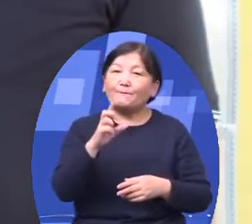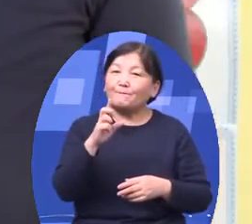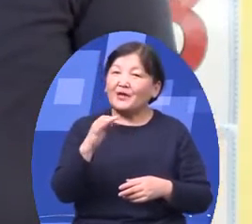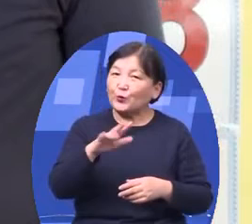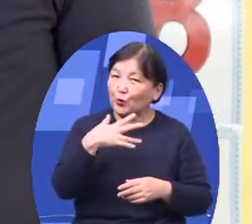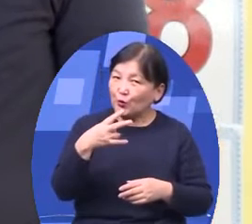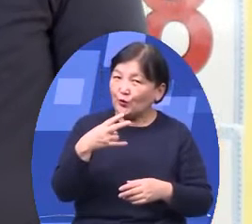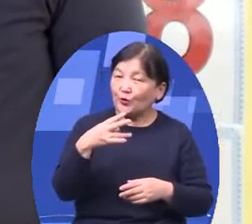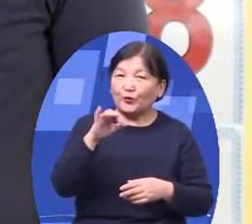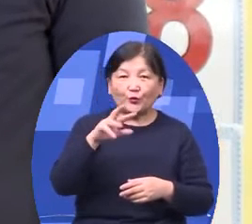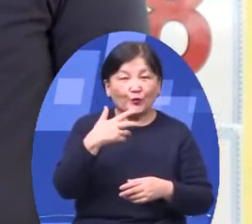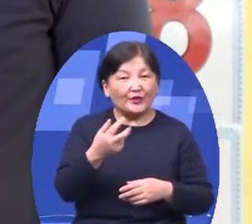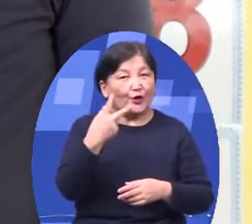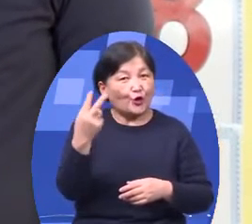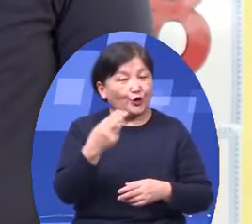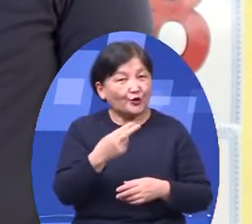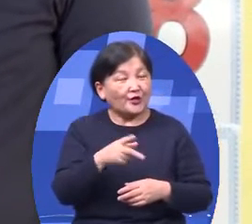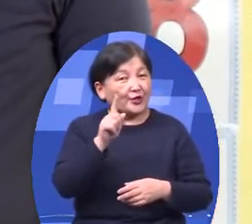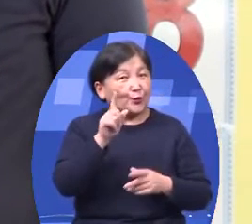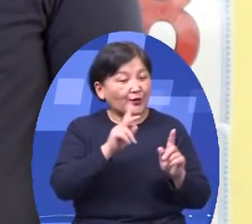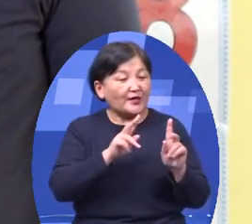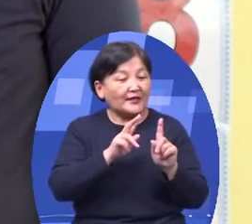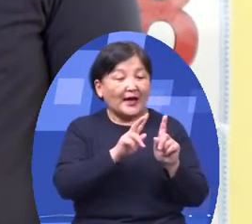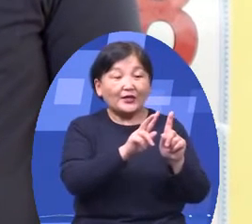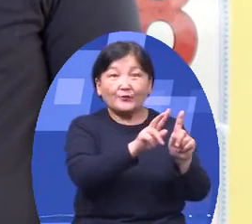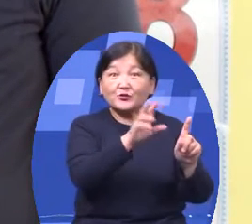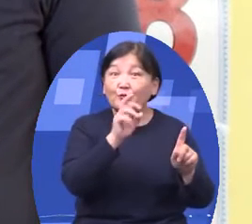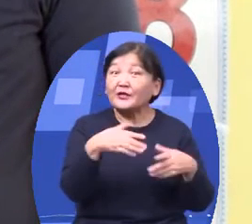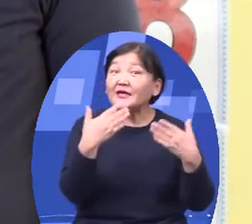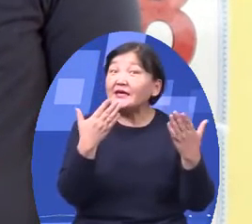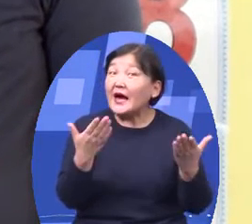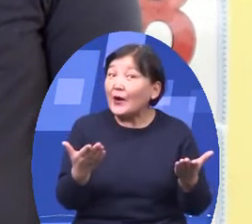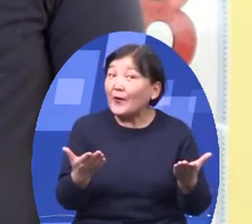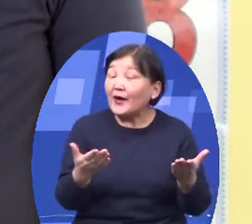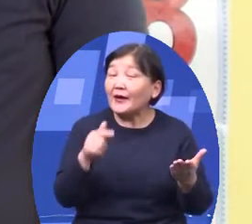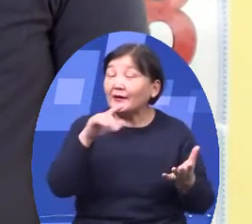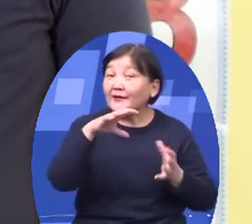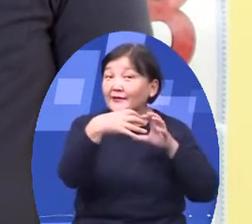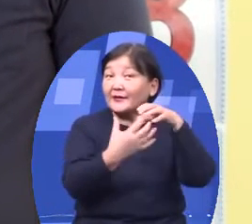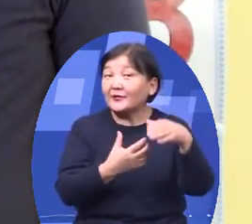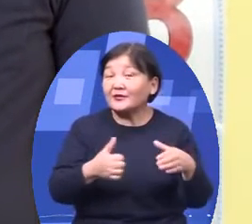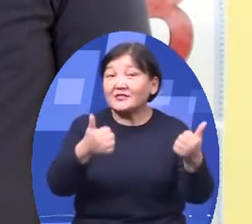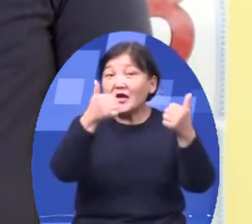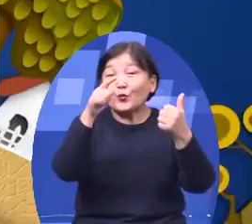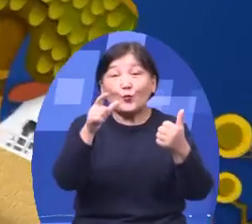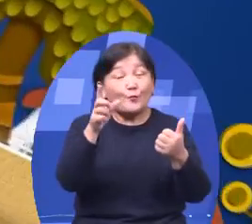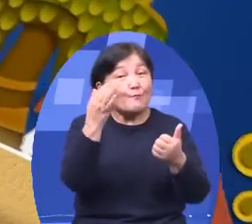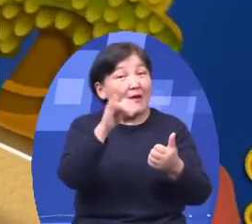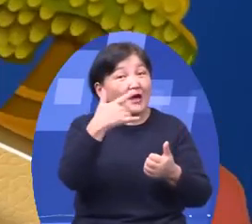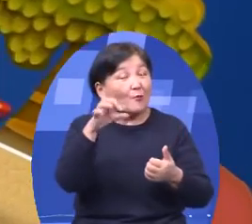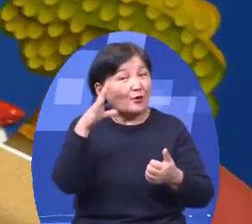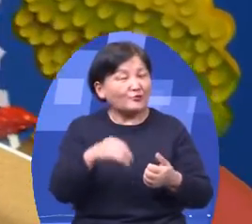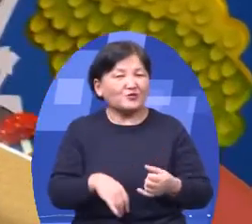Туяа хоёр энэ хүнийг тахад явсан бол юу болох байсан бэ хүүхдүүдээ? Энэ дэлхийд сайн хүн байдаг